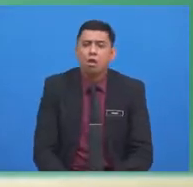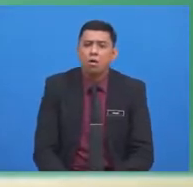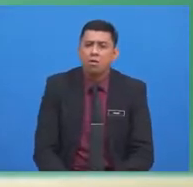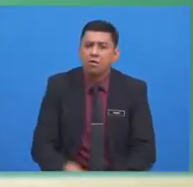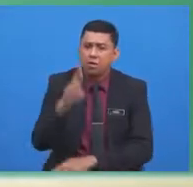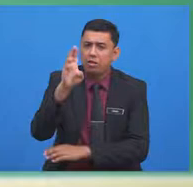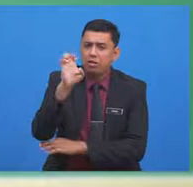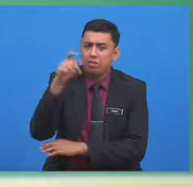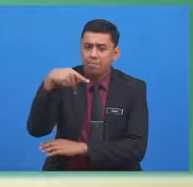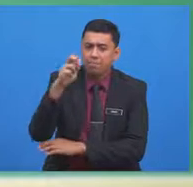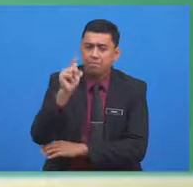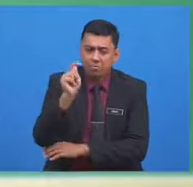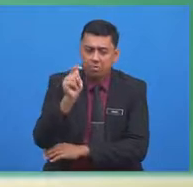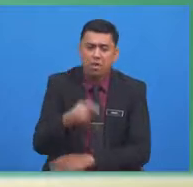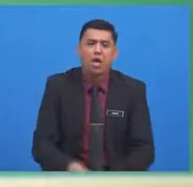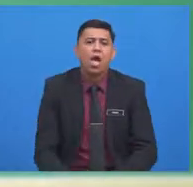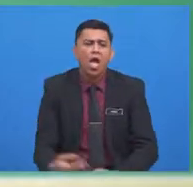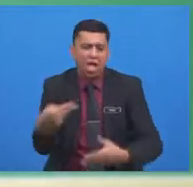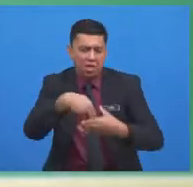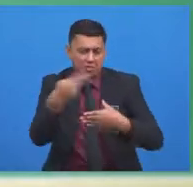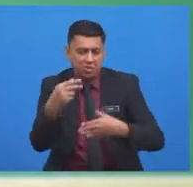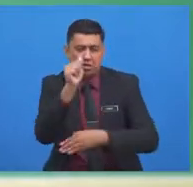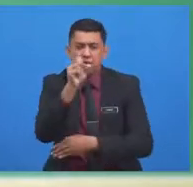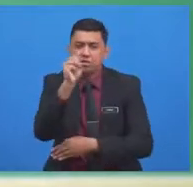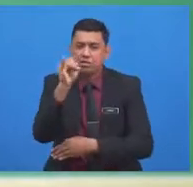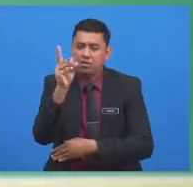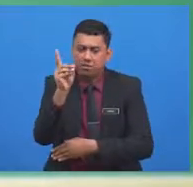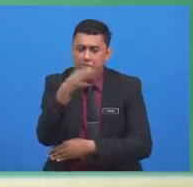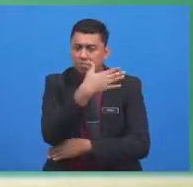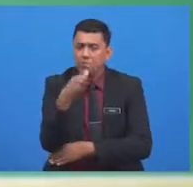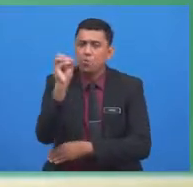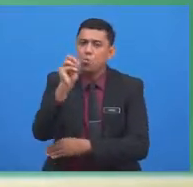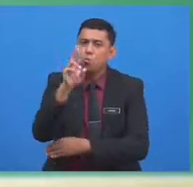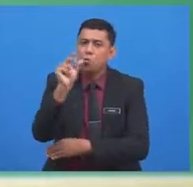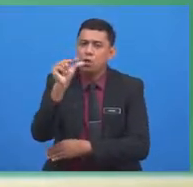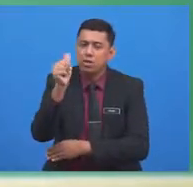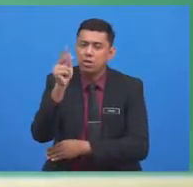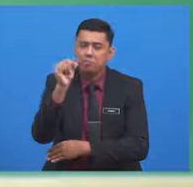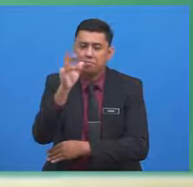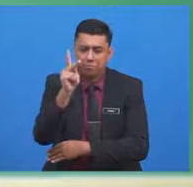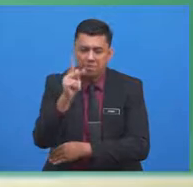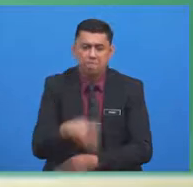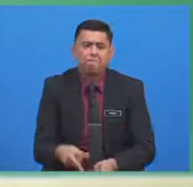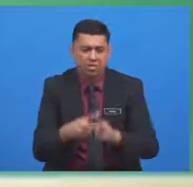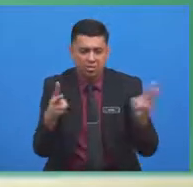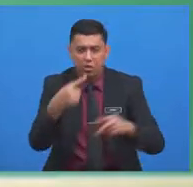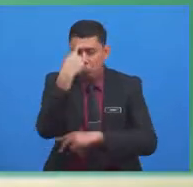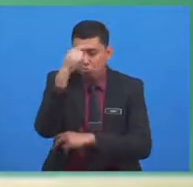yang menghasilkan asid organik. Asid ini penting untuk luluh hawa kimia.